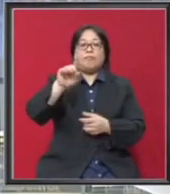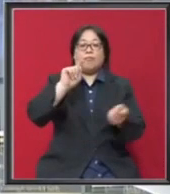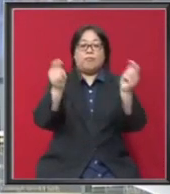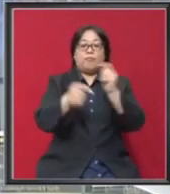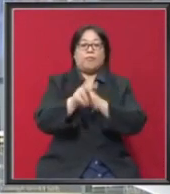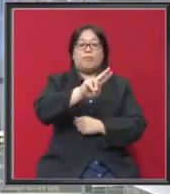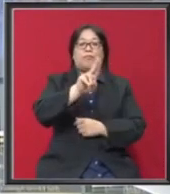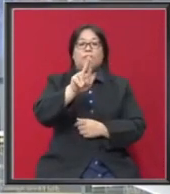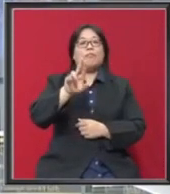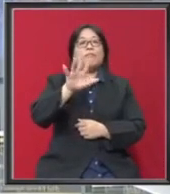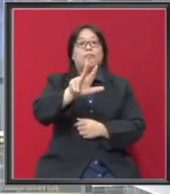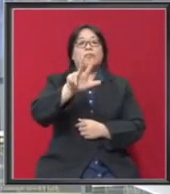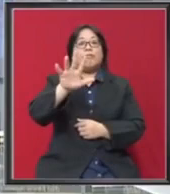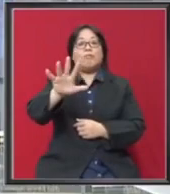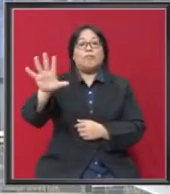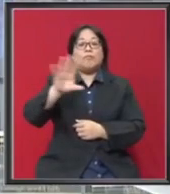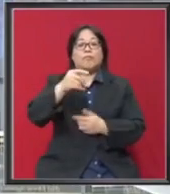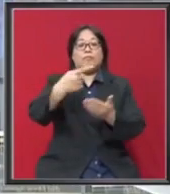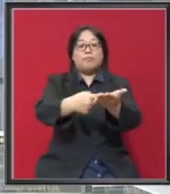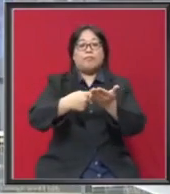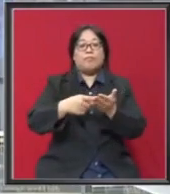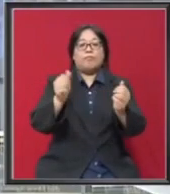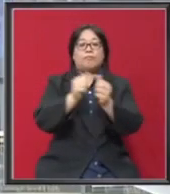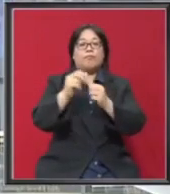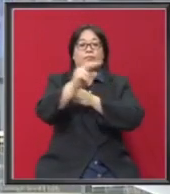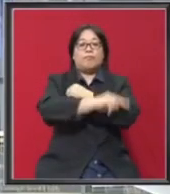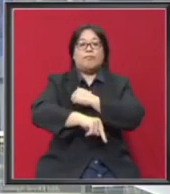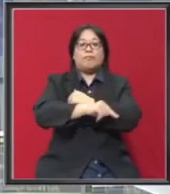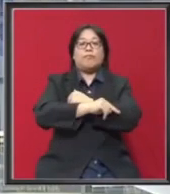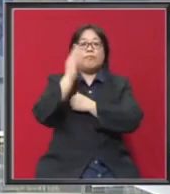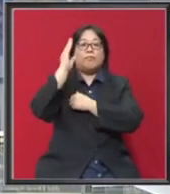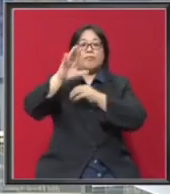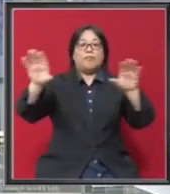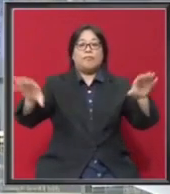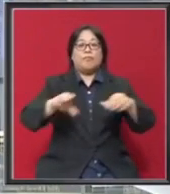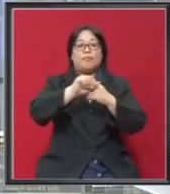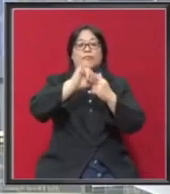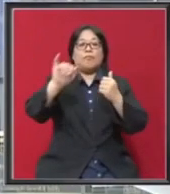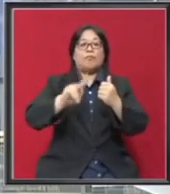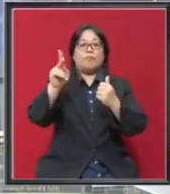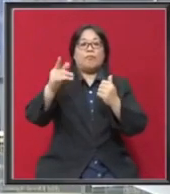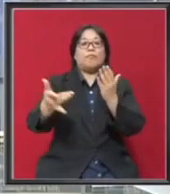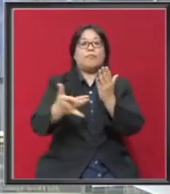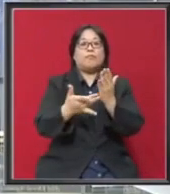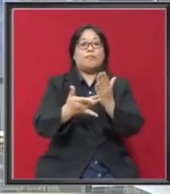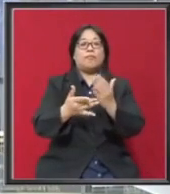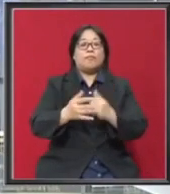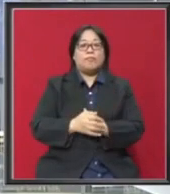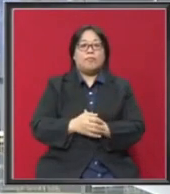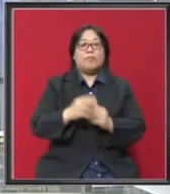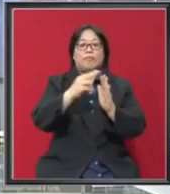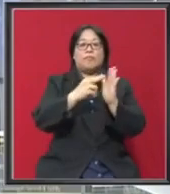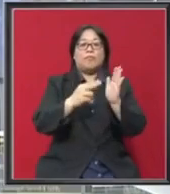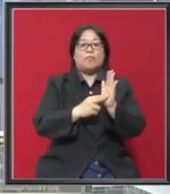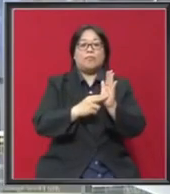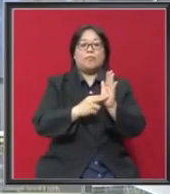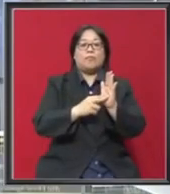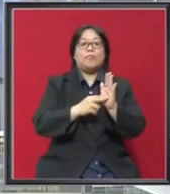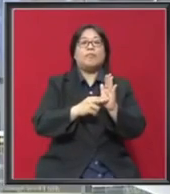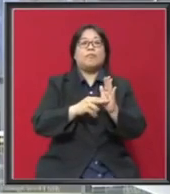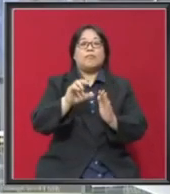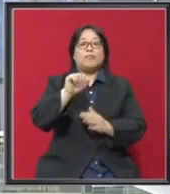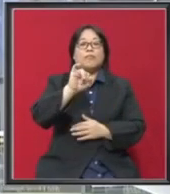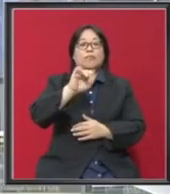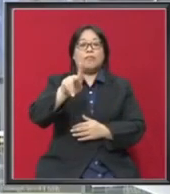mengubah you 355 dan Brunei gini-gini negeri-negeri akan dilaksanakan oleh datang kuas otak Nicole undang-undang syarat dan